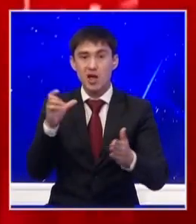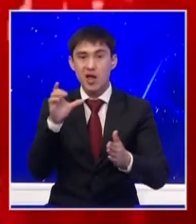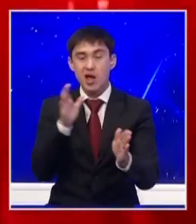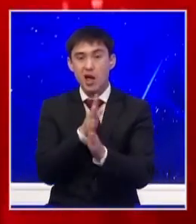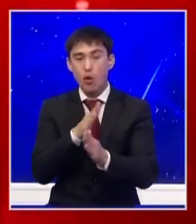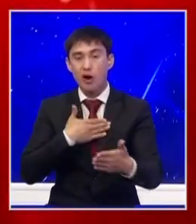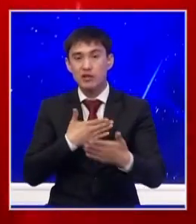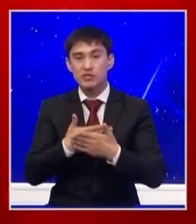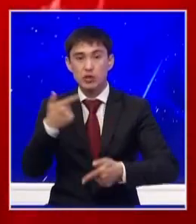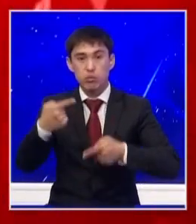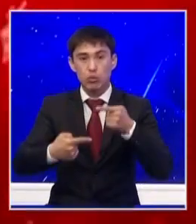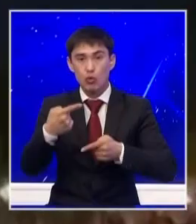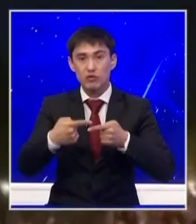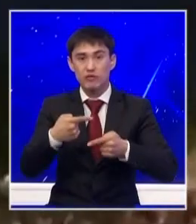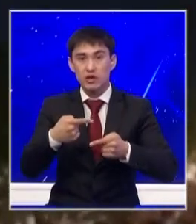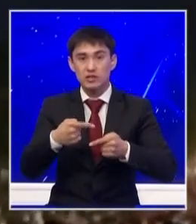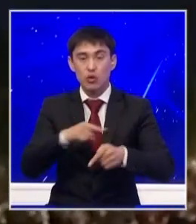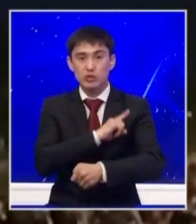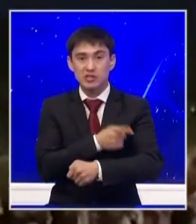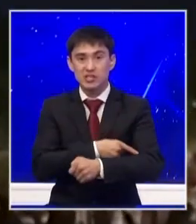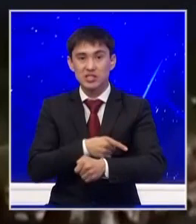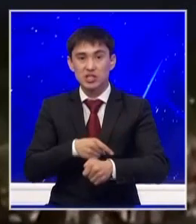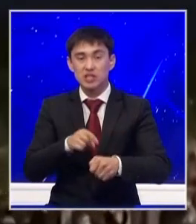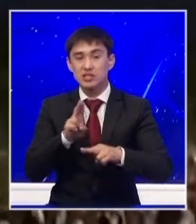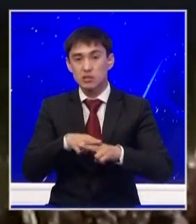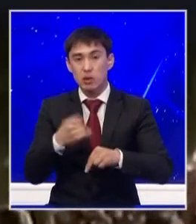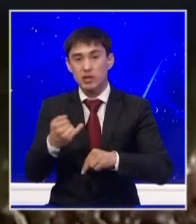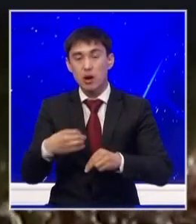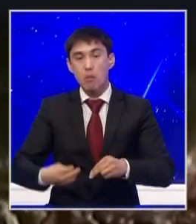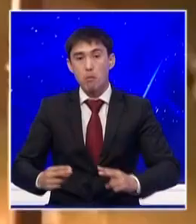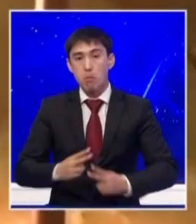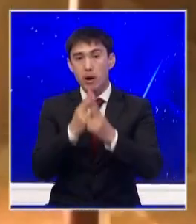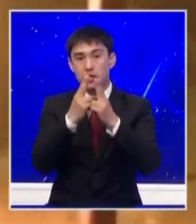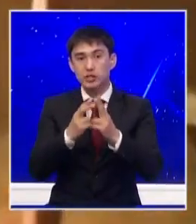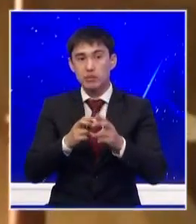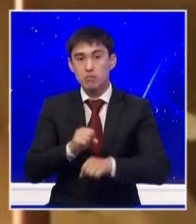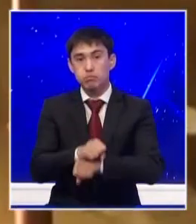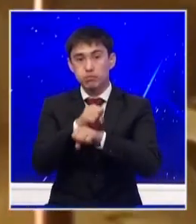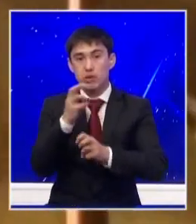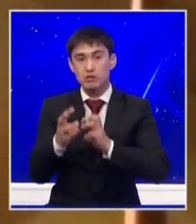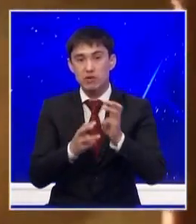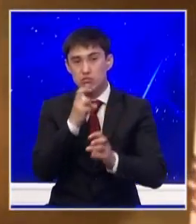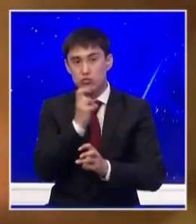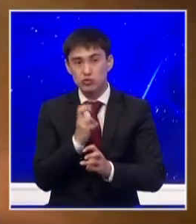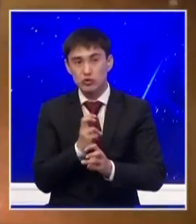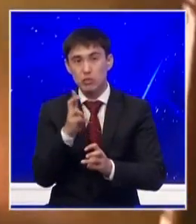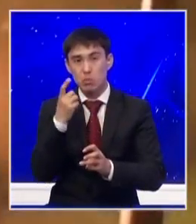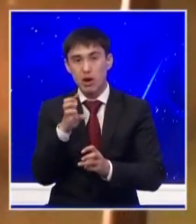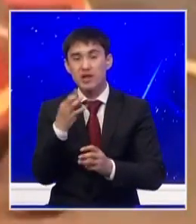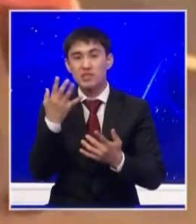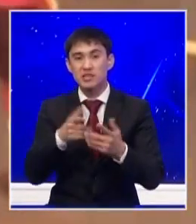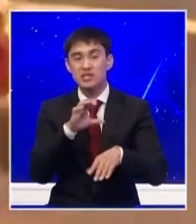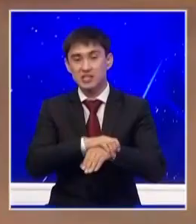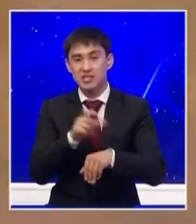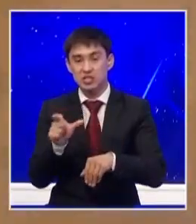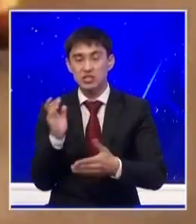выступает против применения чрезмерной силы стражей порядка в Париже демонстранты поджигают мусорные баки сообщается а нескольких